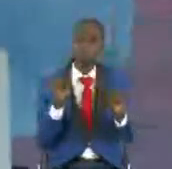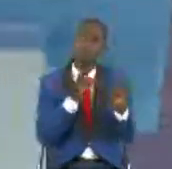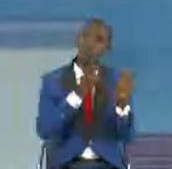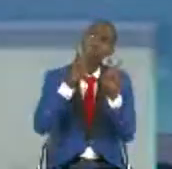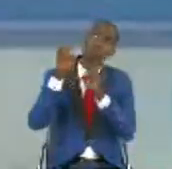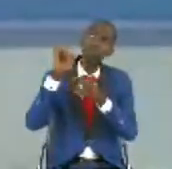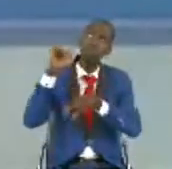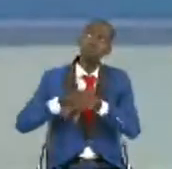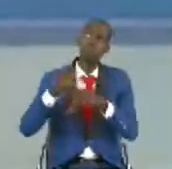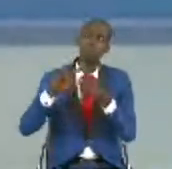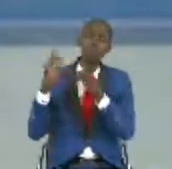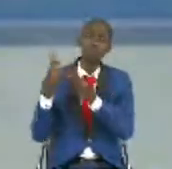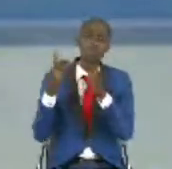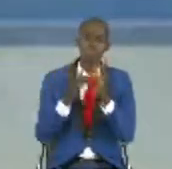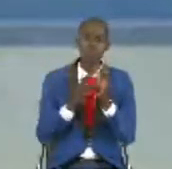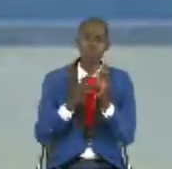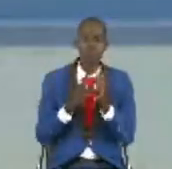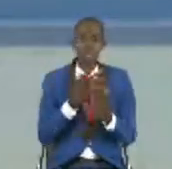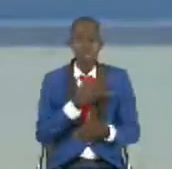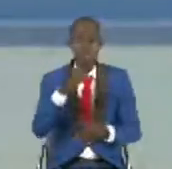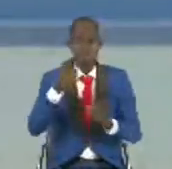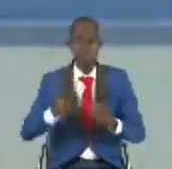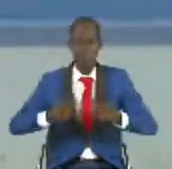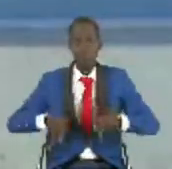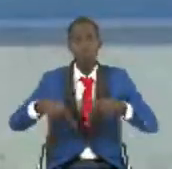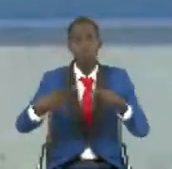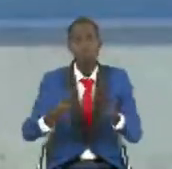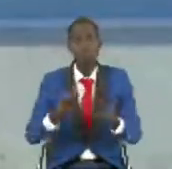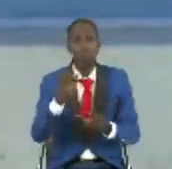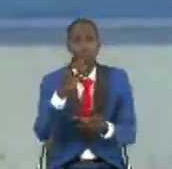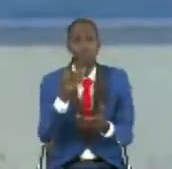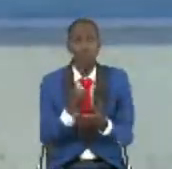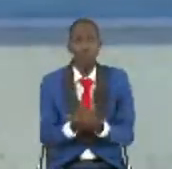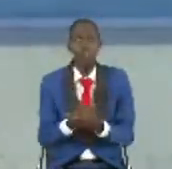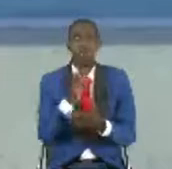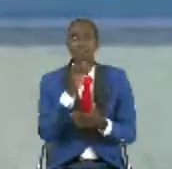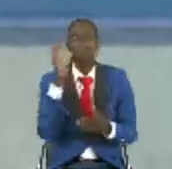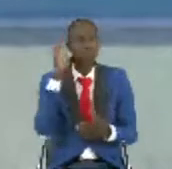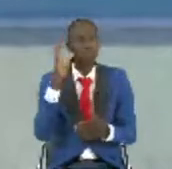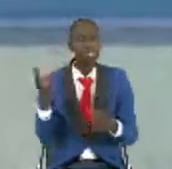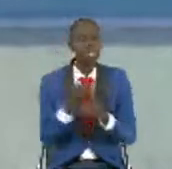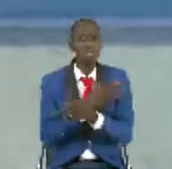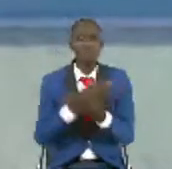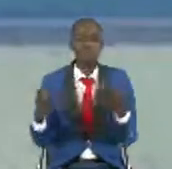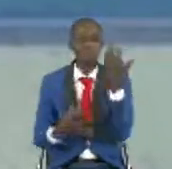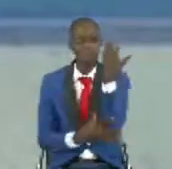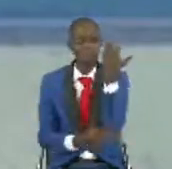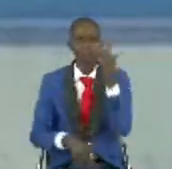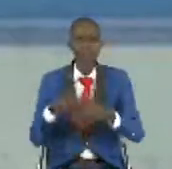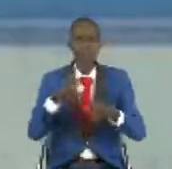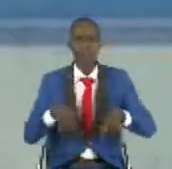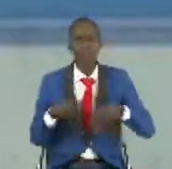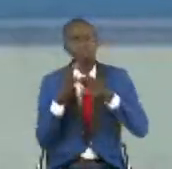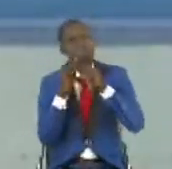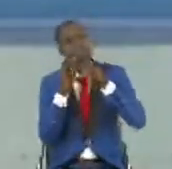Ayant les regards sur Jésus, tu veux la provision. Afin qu'il ôte la pauvreté de ta vie. Ayant